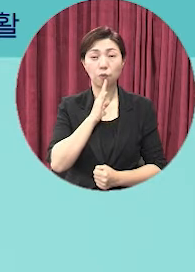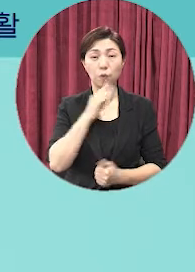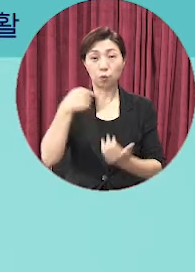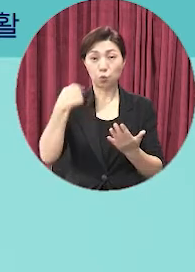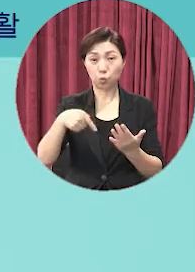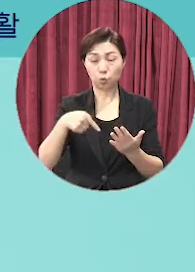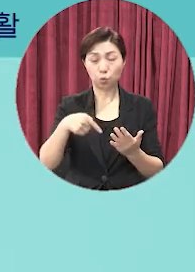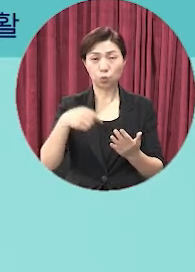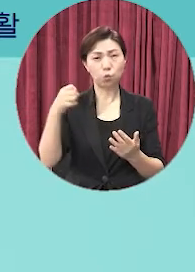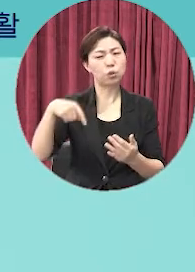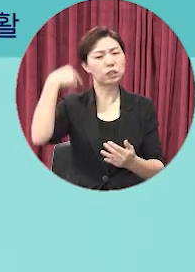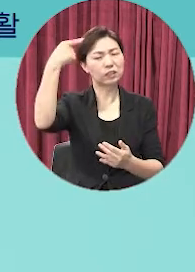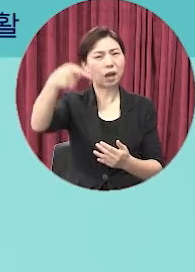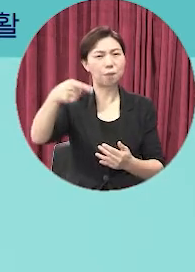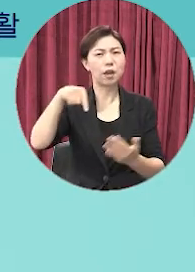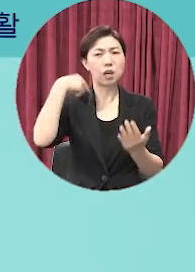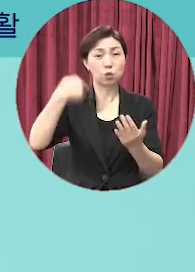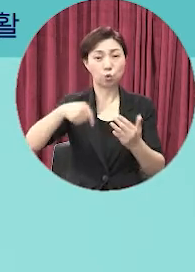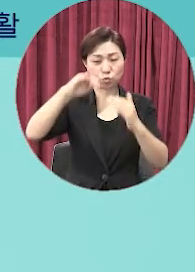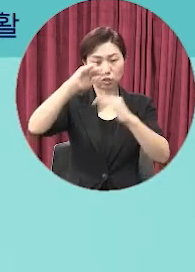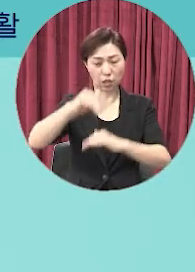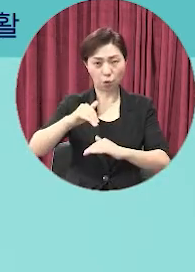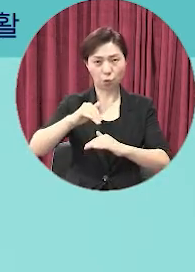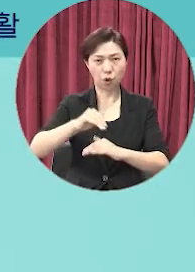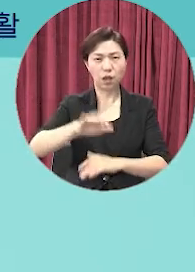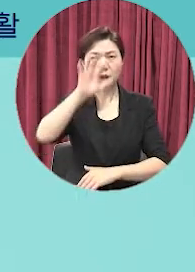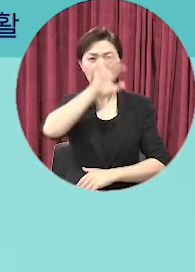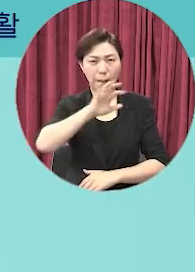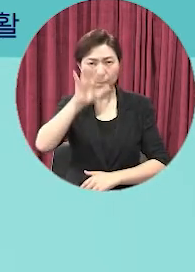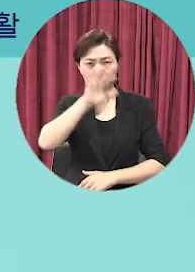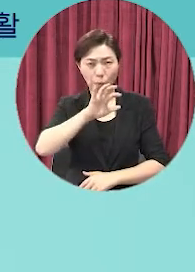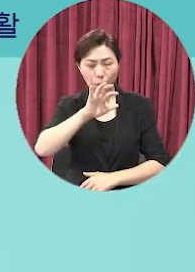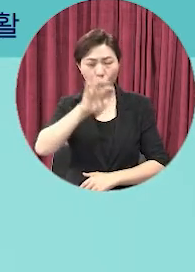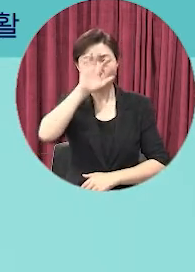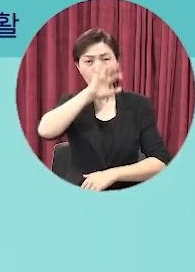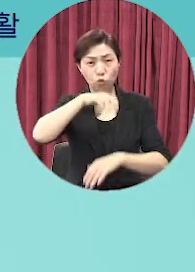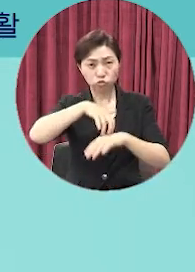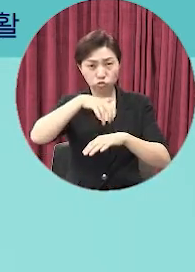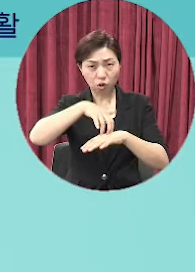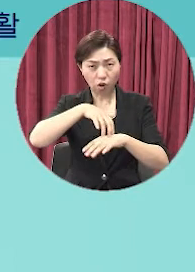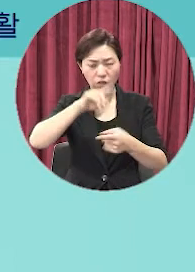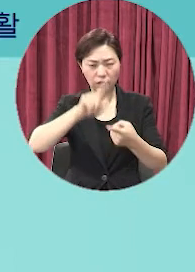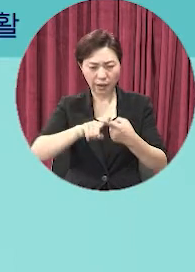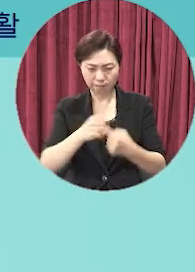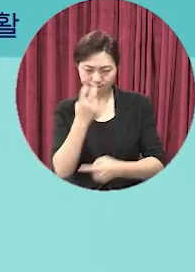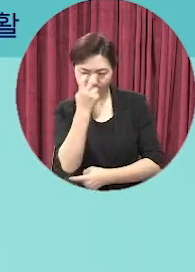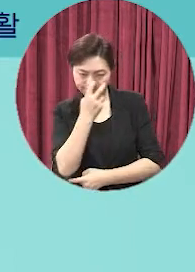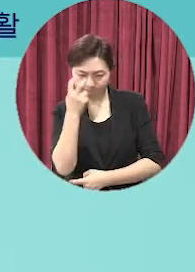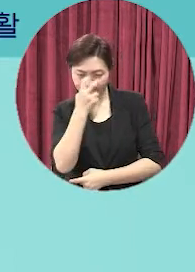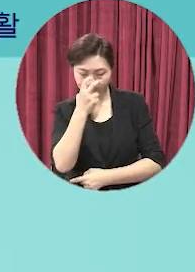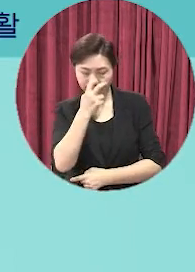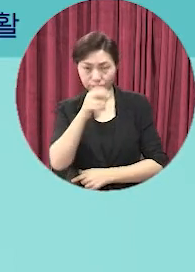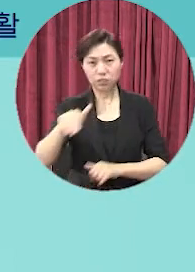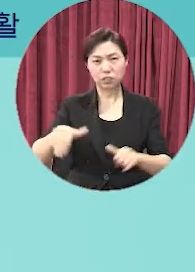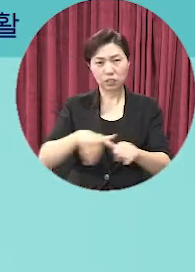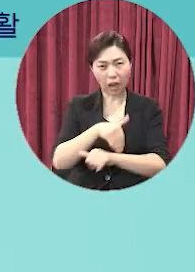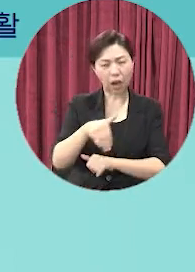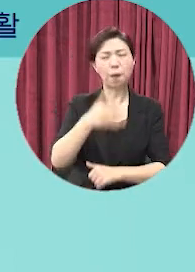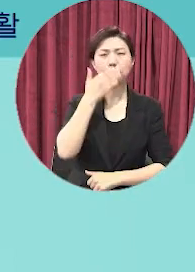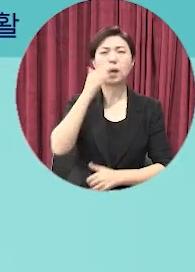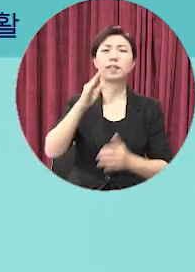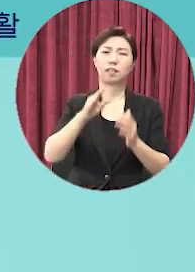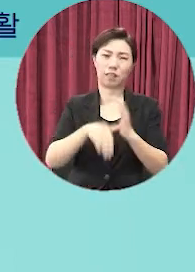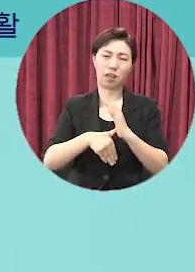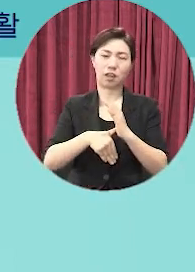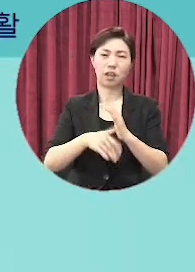교육받은 내용들에 대해서 꾸준히 진행하는 것을 모니터링할 수 있는 그런 여건이 가능할 때 이제 비대면 서비스가